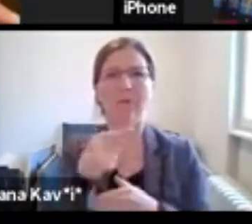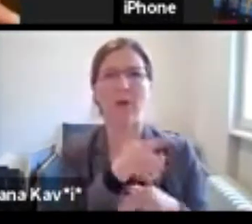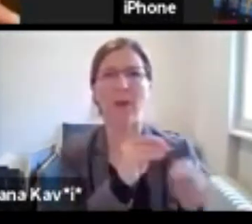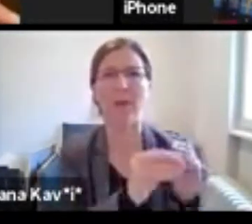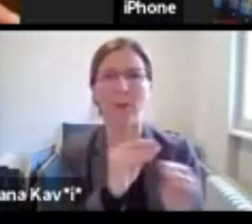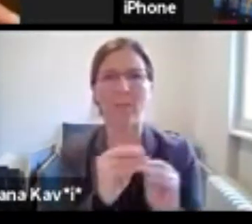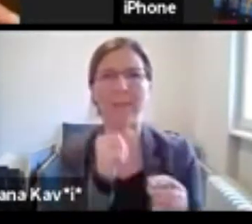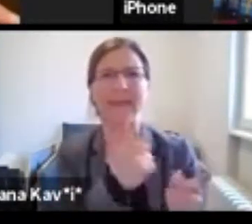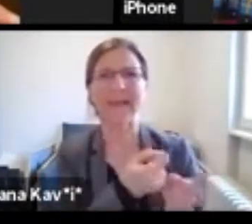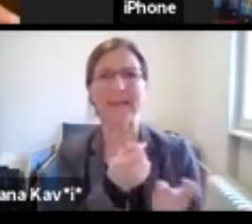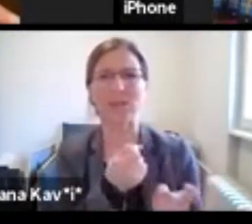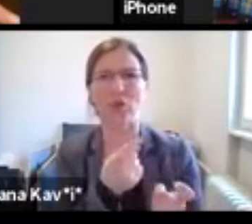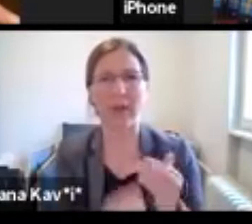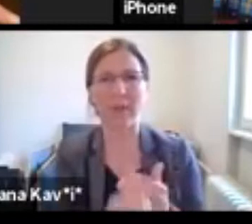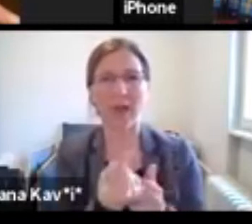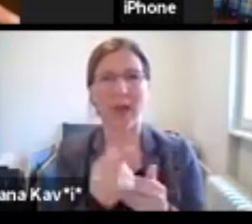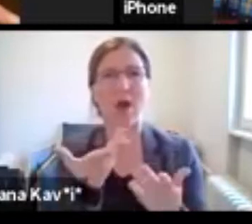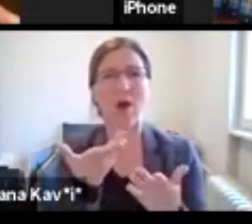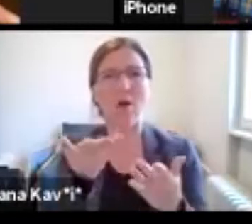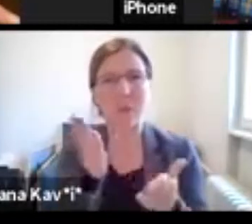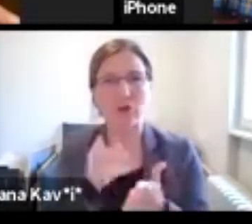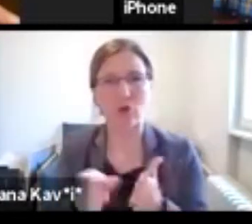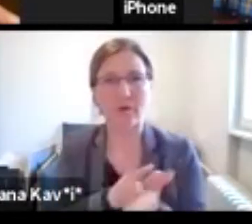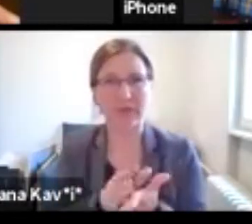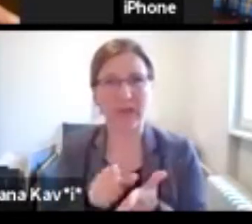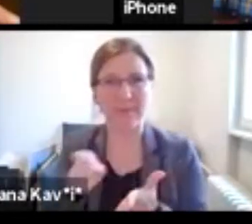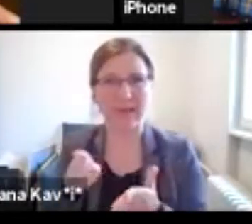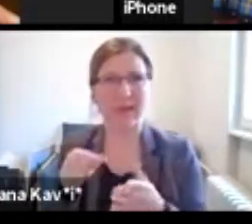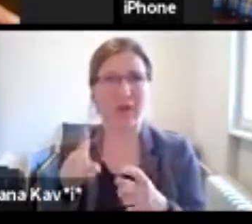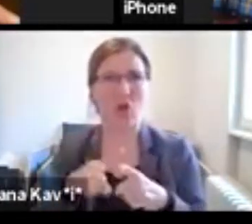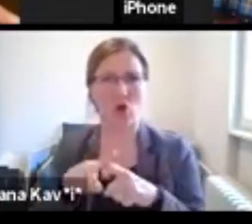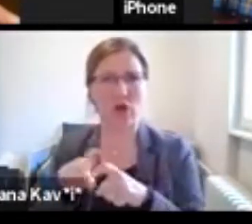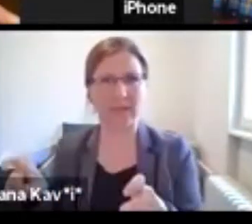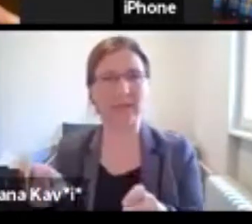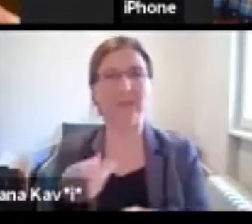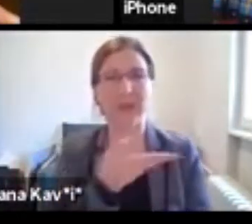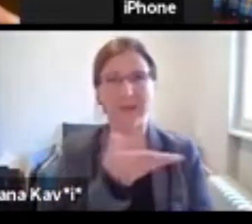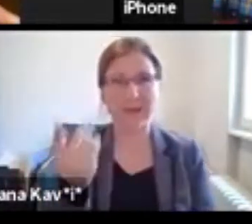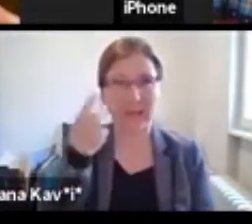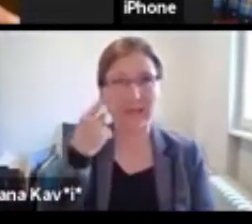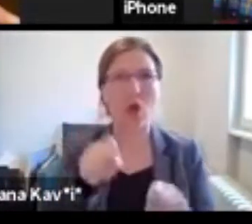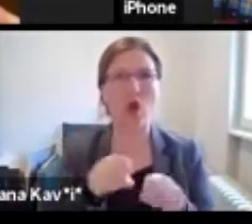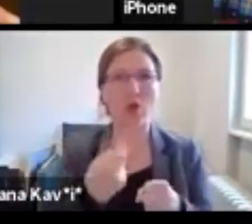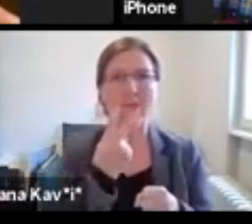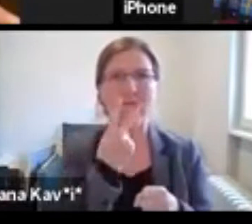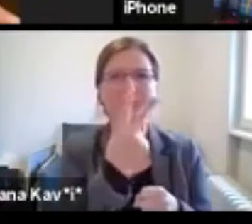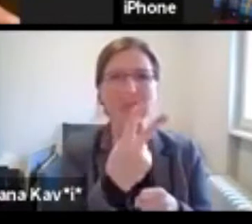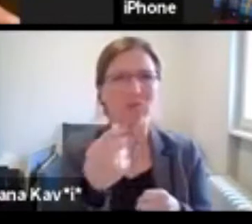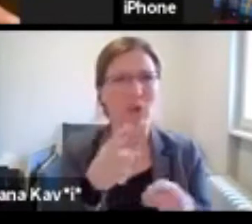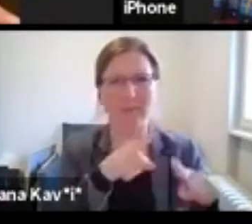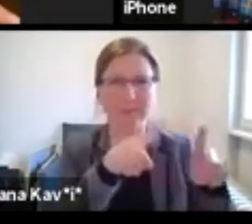doba. Kao što znate, oštećenja vida su jako heterogena skupina oštećenja i ne možemo